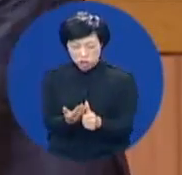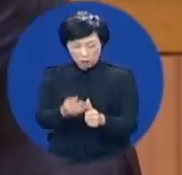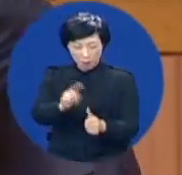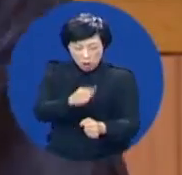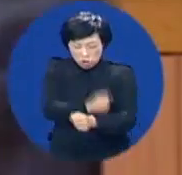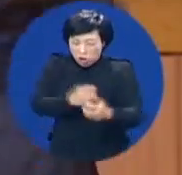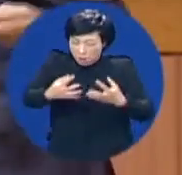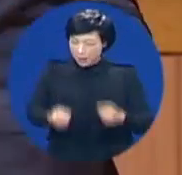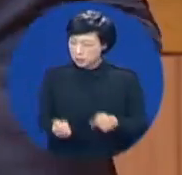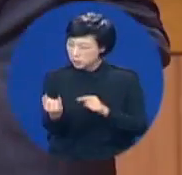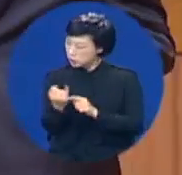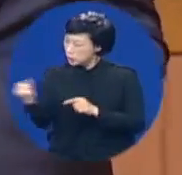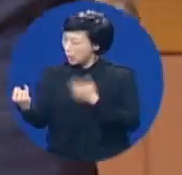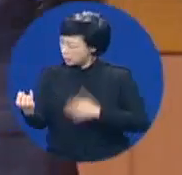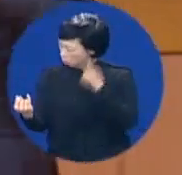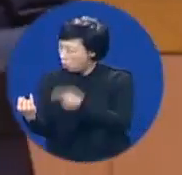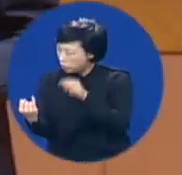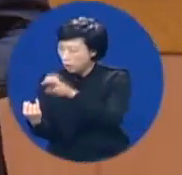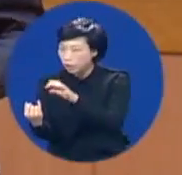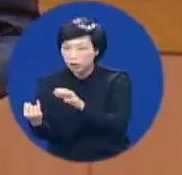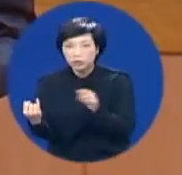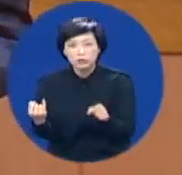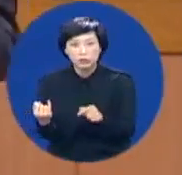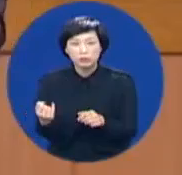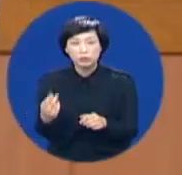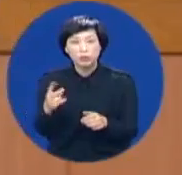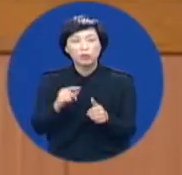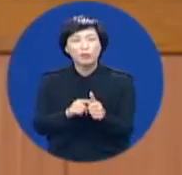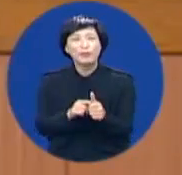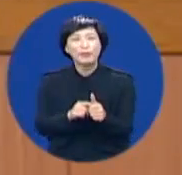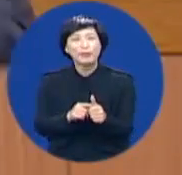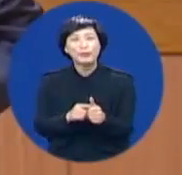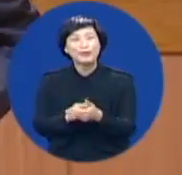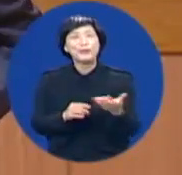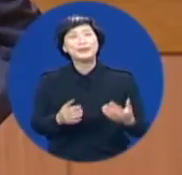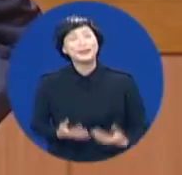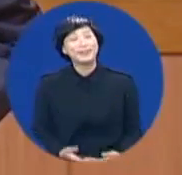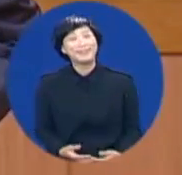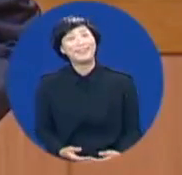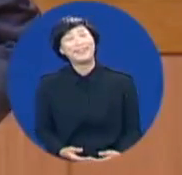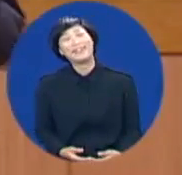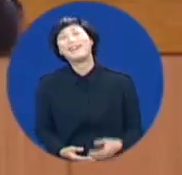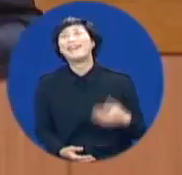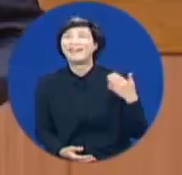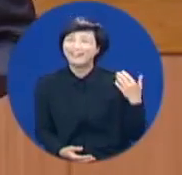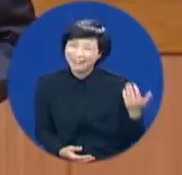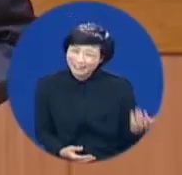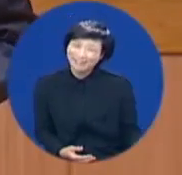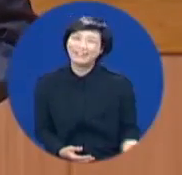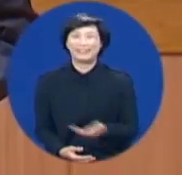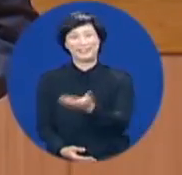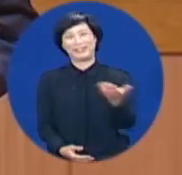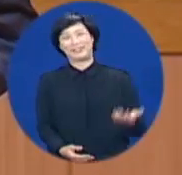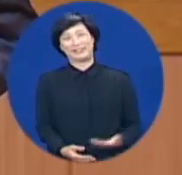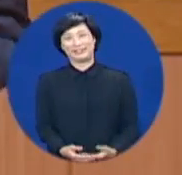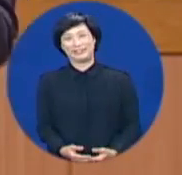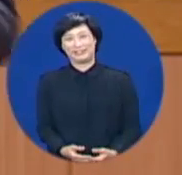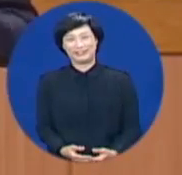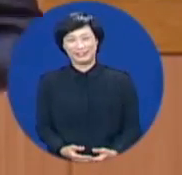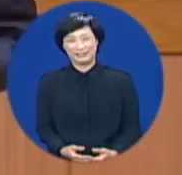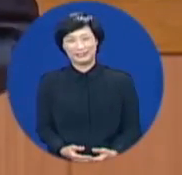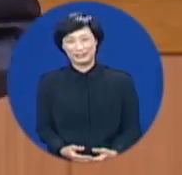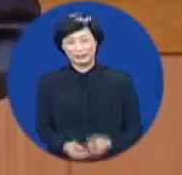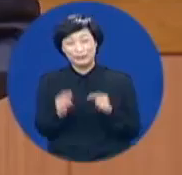아들 어떻게 키운 줄 알아? 키웠던지 말았던지 여자가 남자의 몸이라니까. 키웠던지 말았던지.